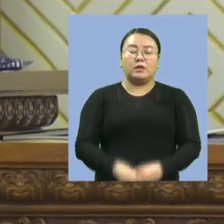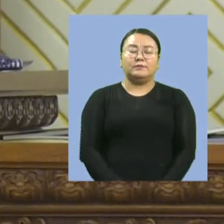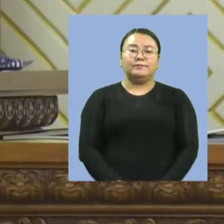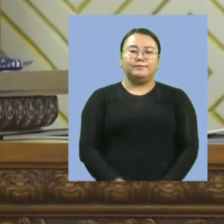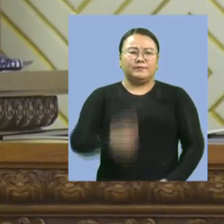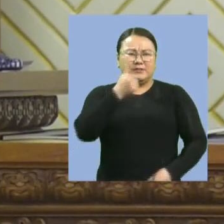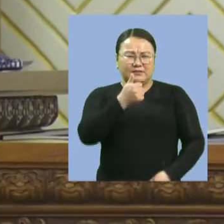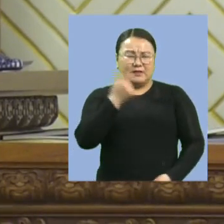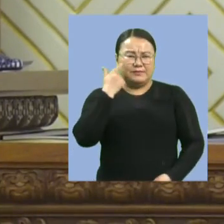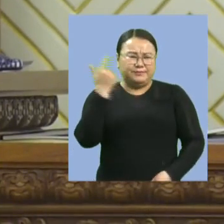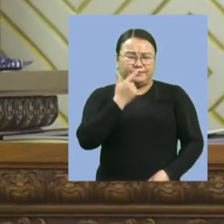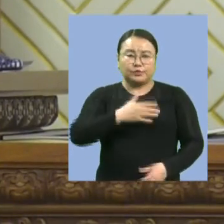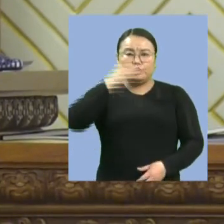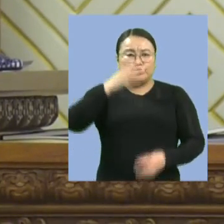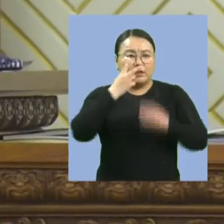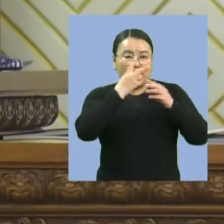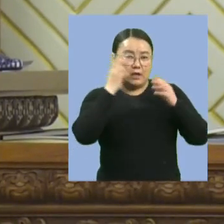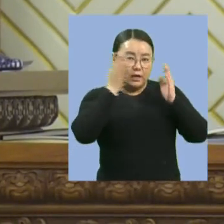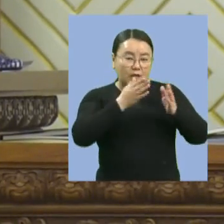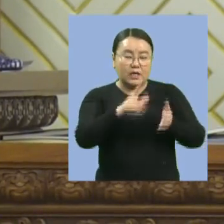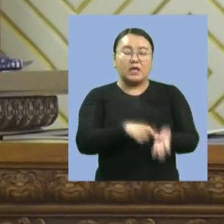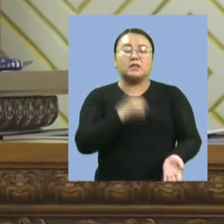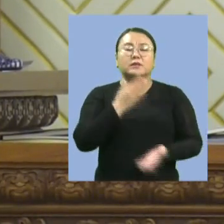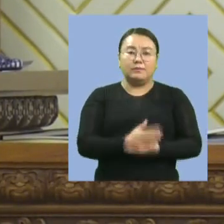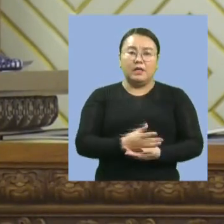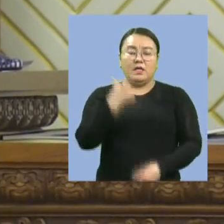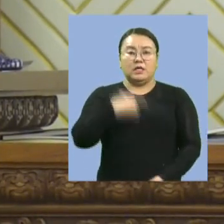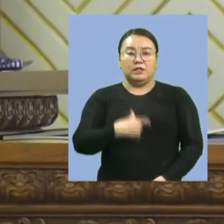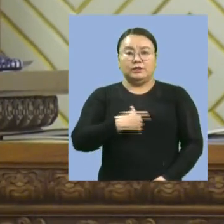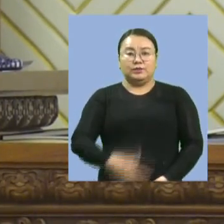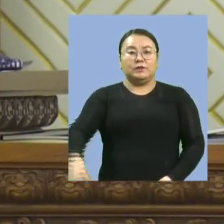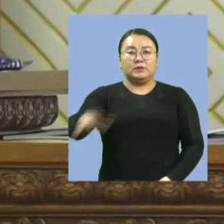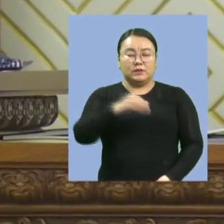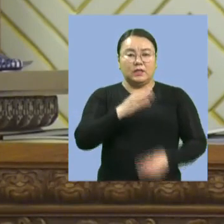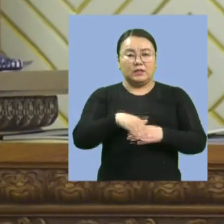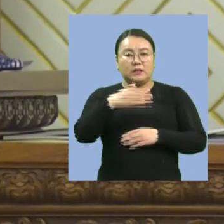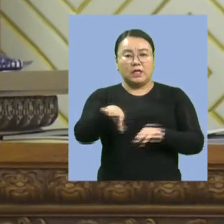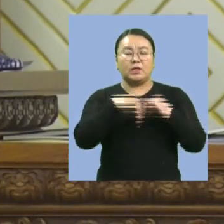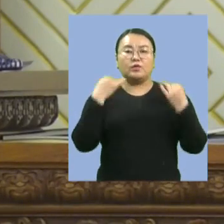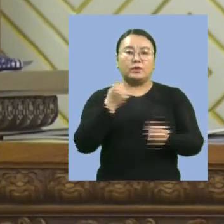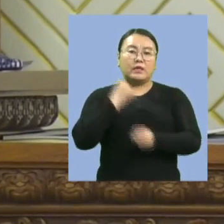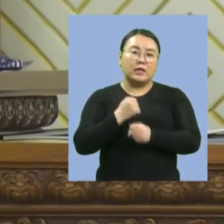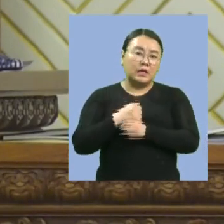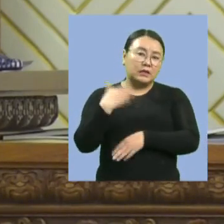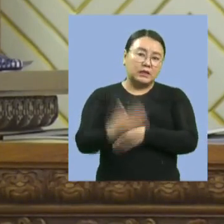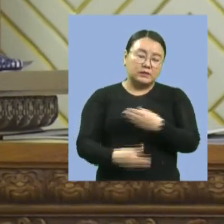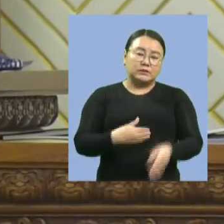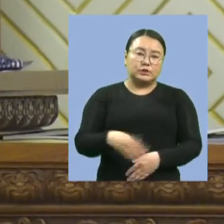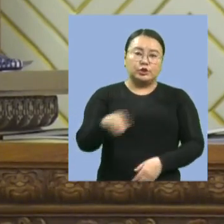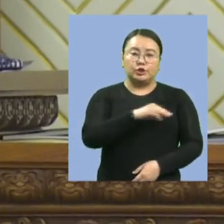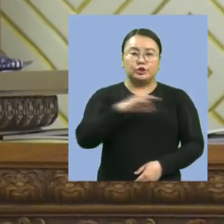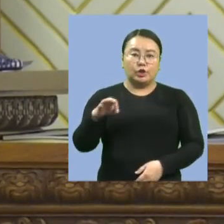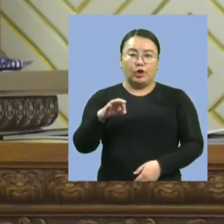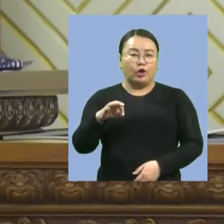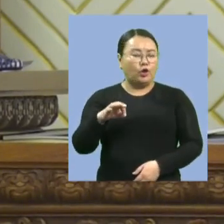талаар өндөр анхаарал тавьж ажиллах зохино. Ийм учраас гишүүд нийт ялангуяа цаашдаа нэг хурлын үйл